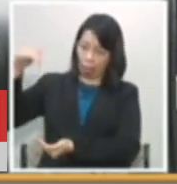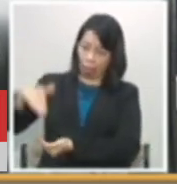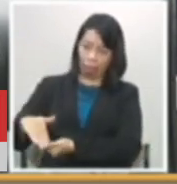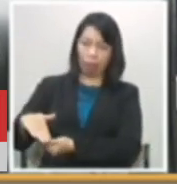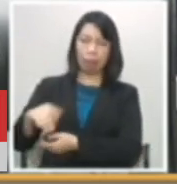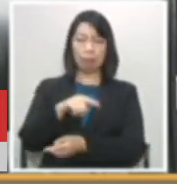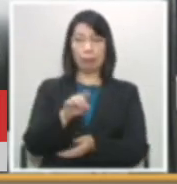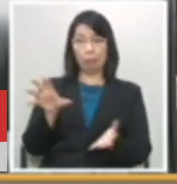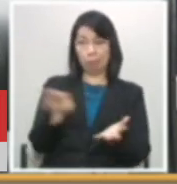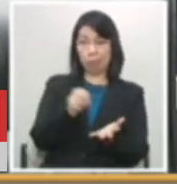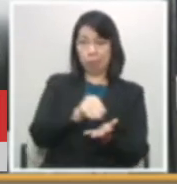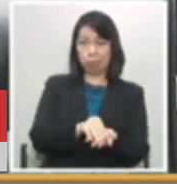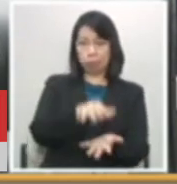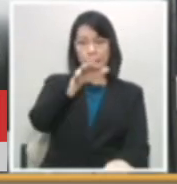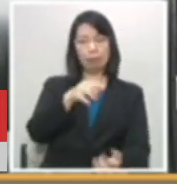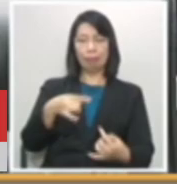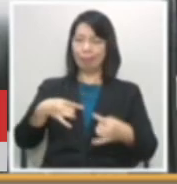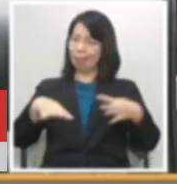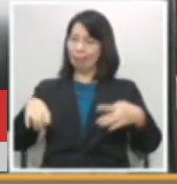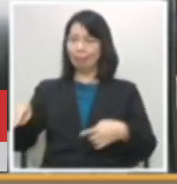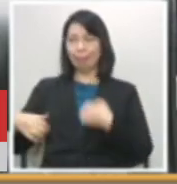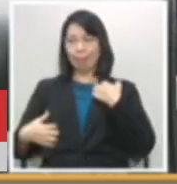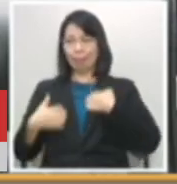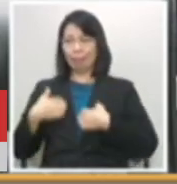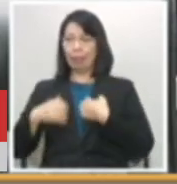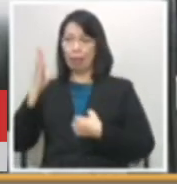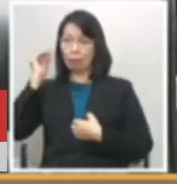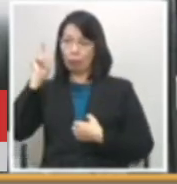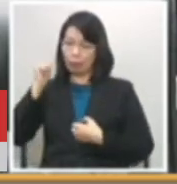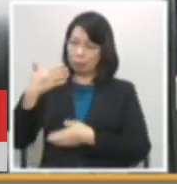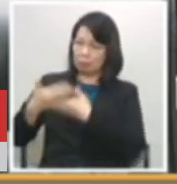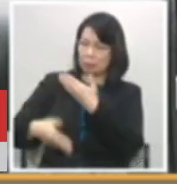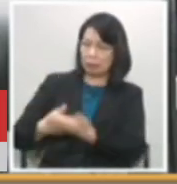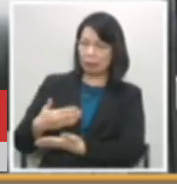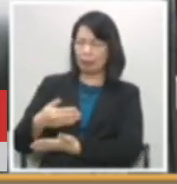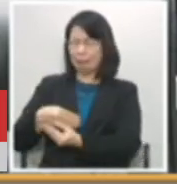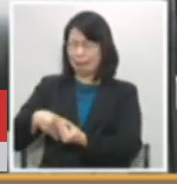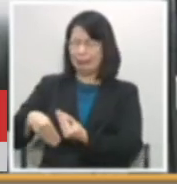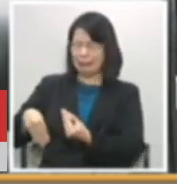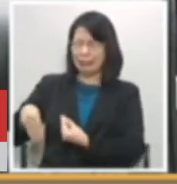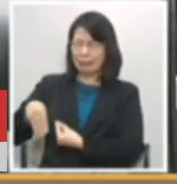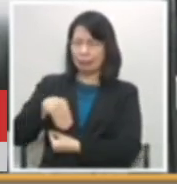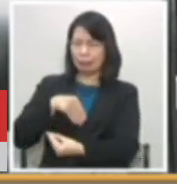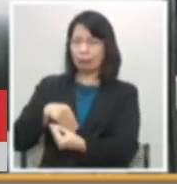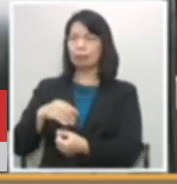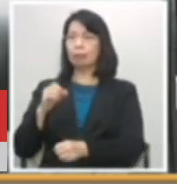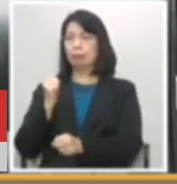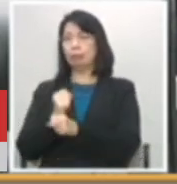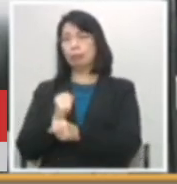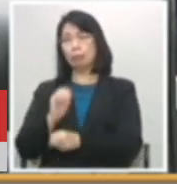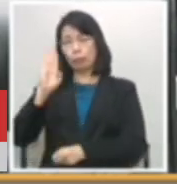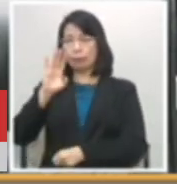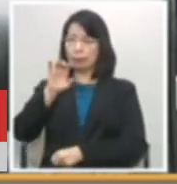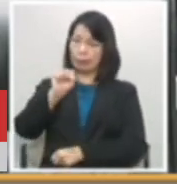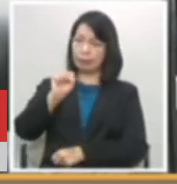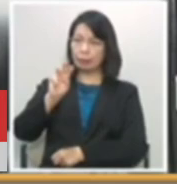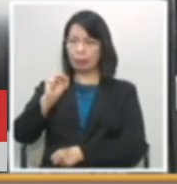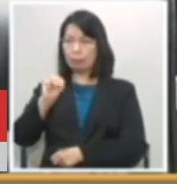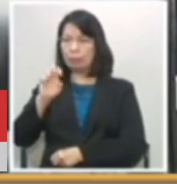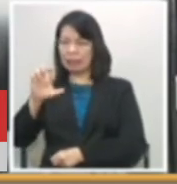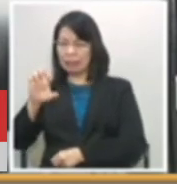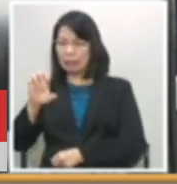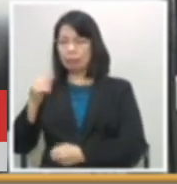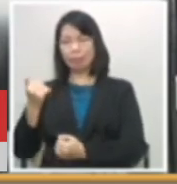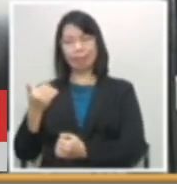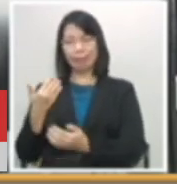ความฝืดเคืองในภาวะที่พ่อค้าแม่ค้าผู้ประกอบการ SME ประสบภาวะเลิกกิ